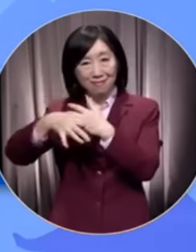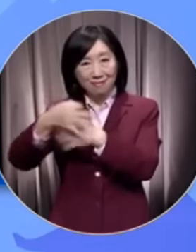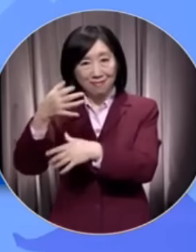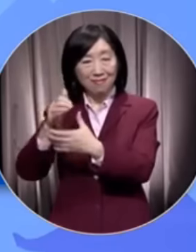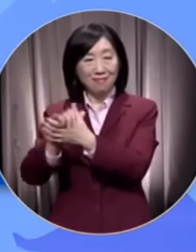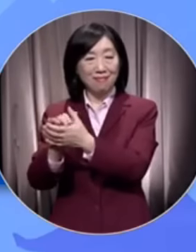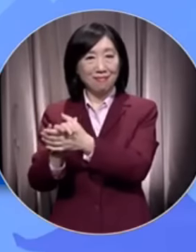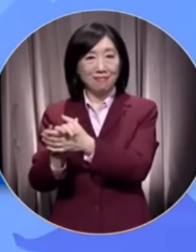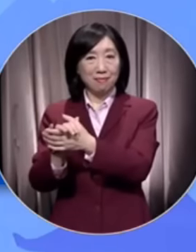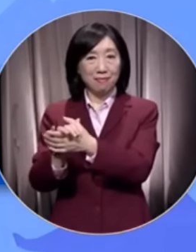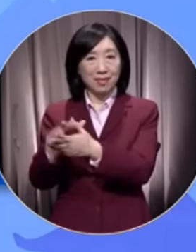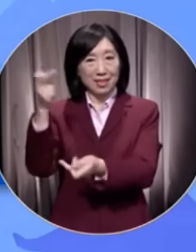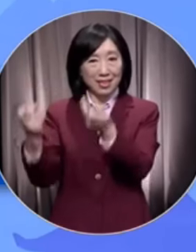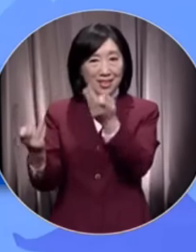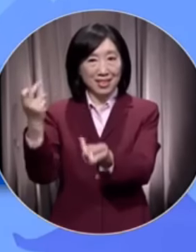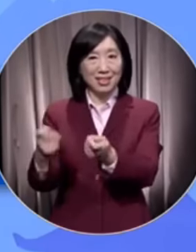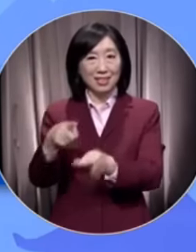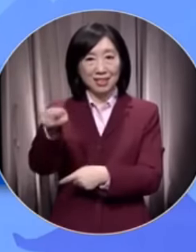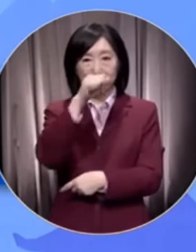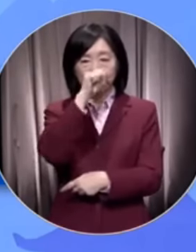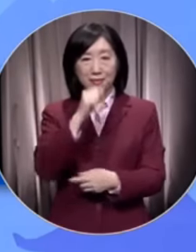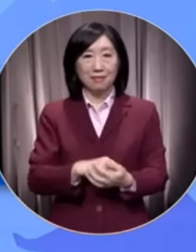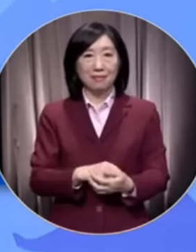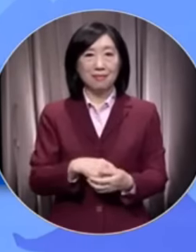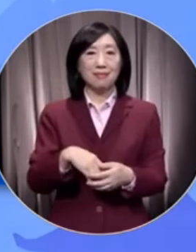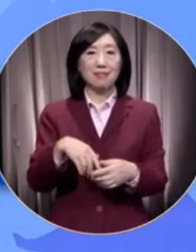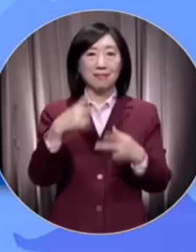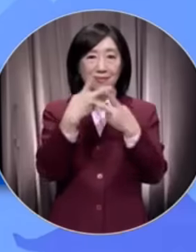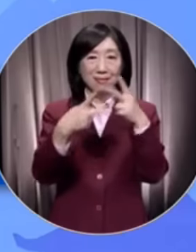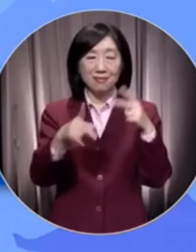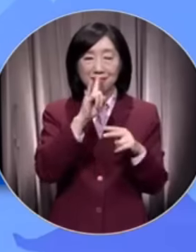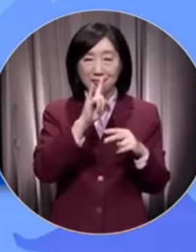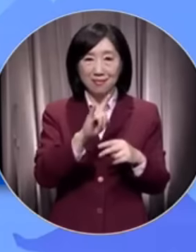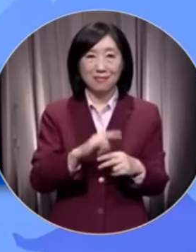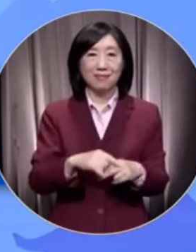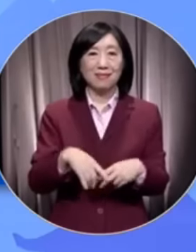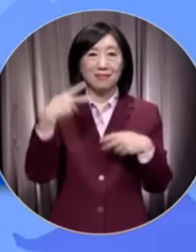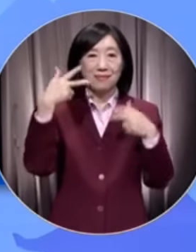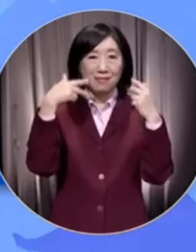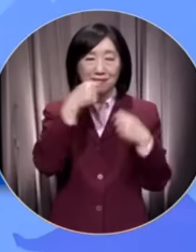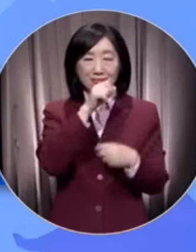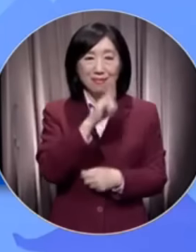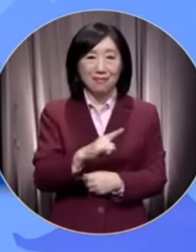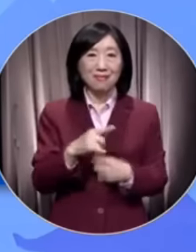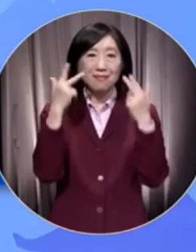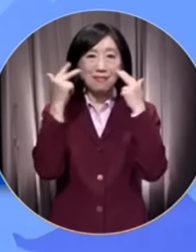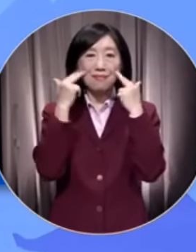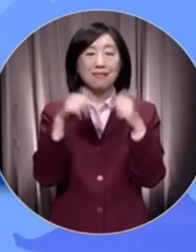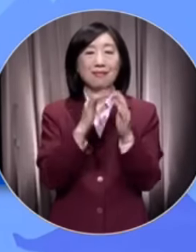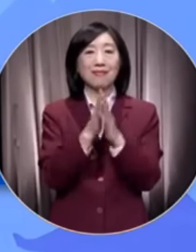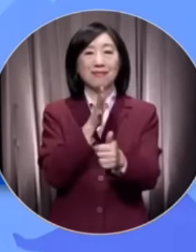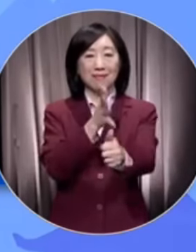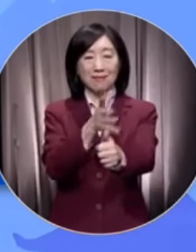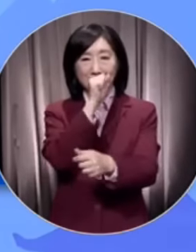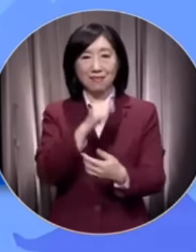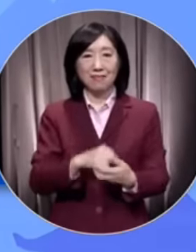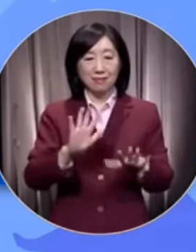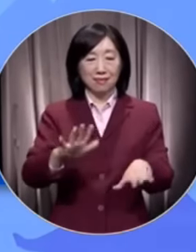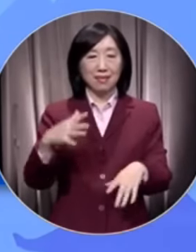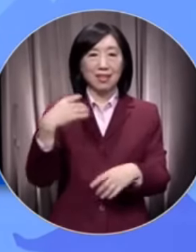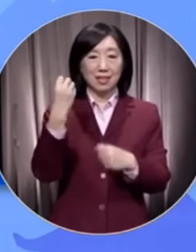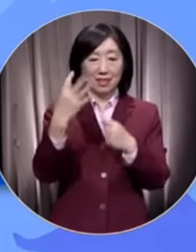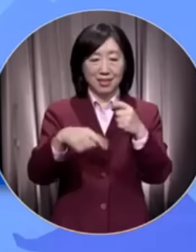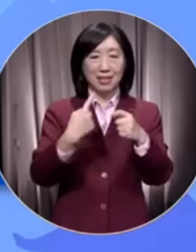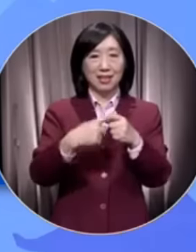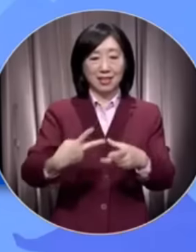们兄弟姐妹，大家好，大家好，大家好，加班加班。今天是新年的第二